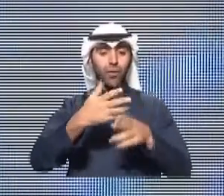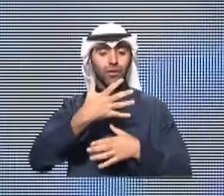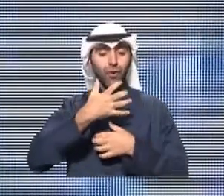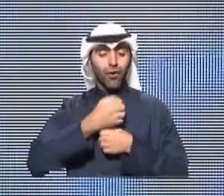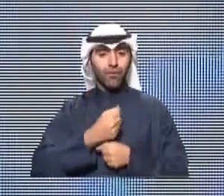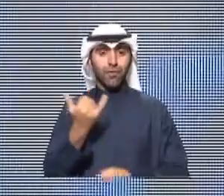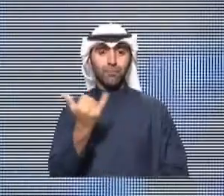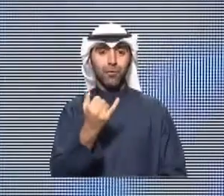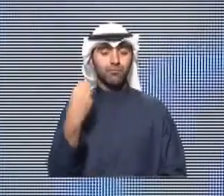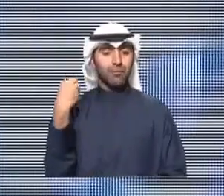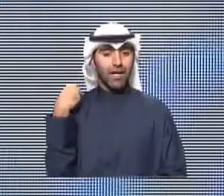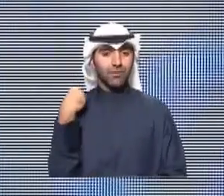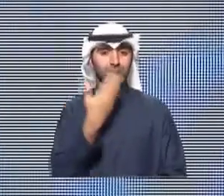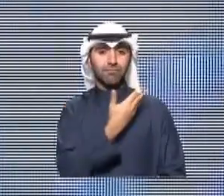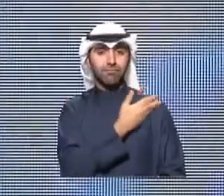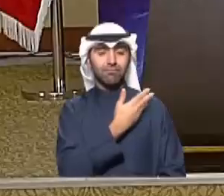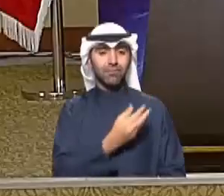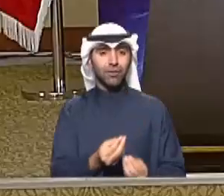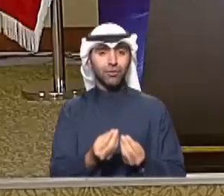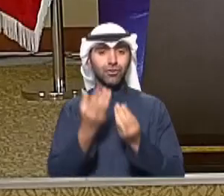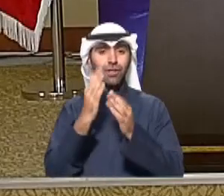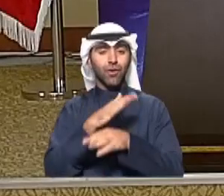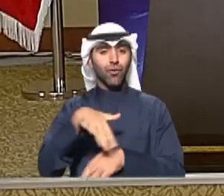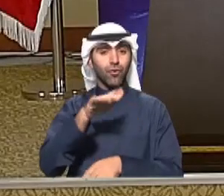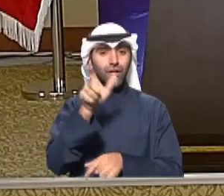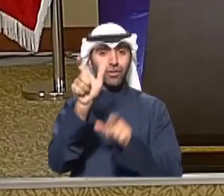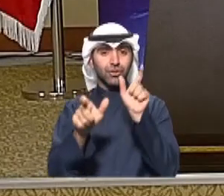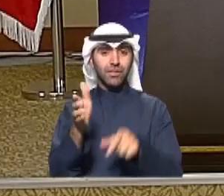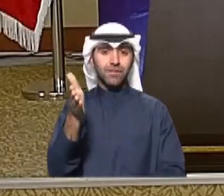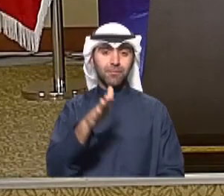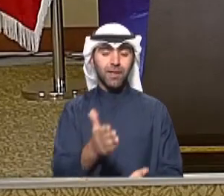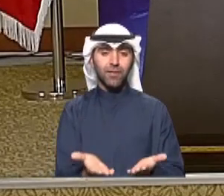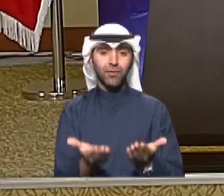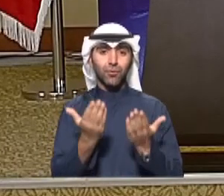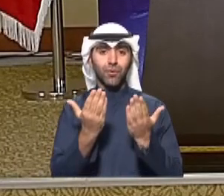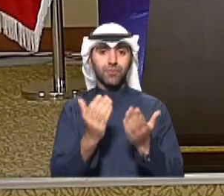والرحمة للجميع، وسيجعل الله بإذن الله بعد عسر يسرًا.